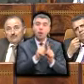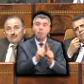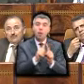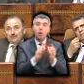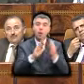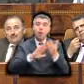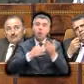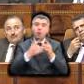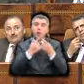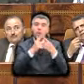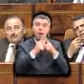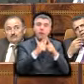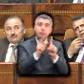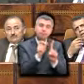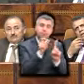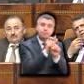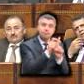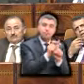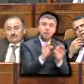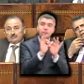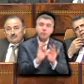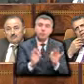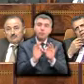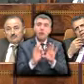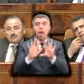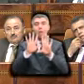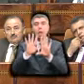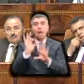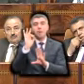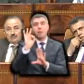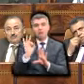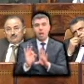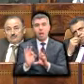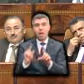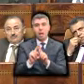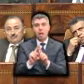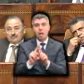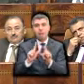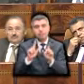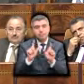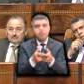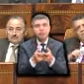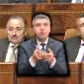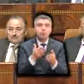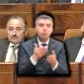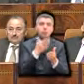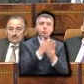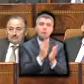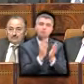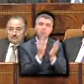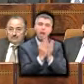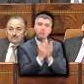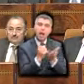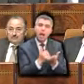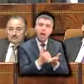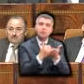ديالهم داخل العائله ديالهم. عندنا اقل من 10% اللي كيستافدوا من هاد العمليه ديال يعني المتخصصه، والباقيه كتبقى